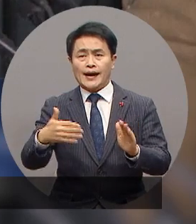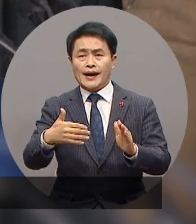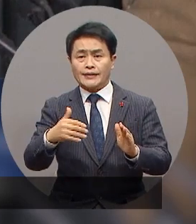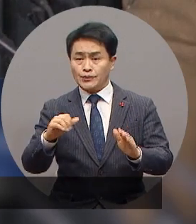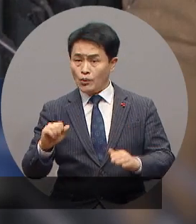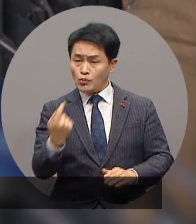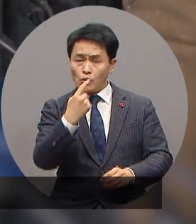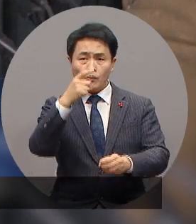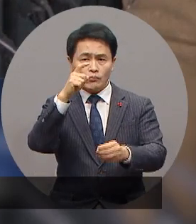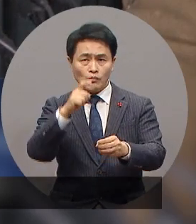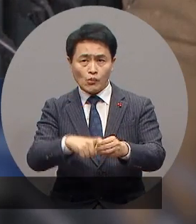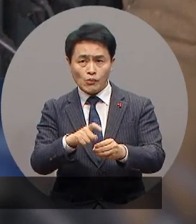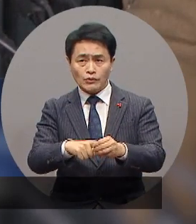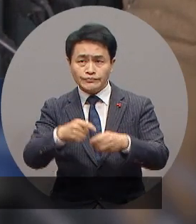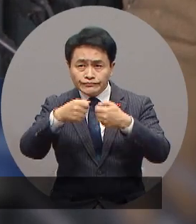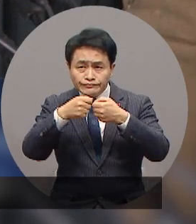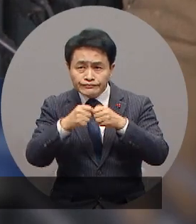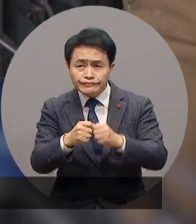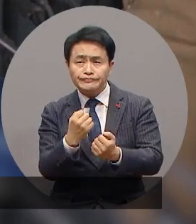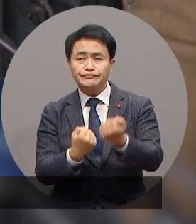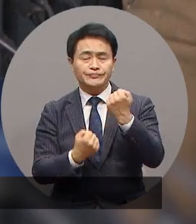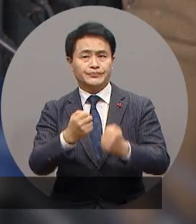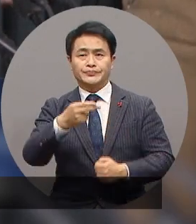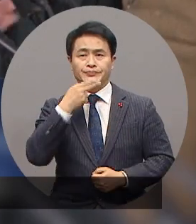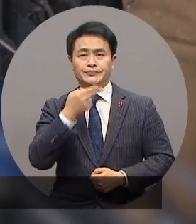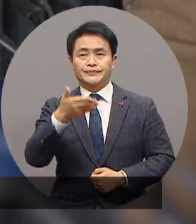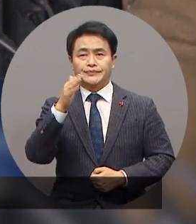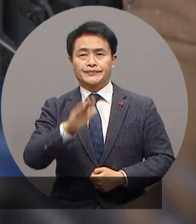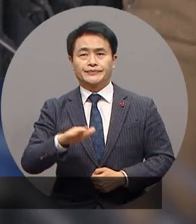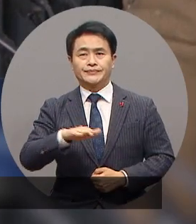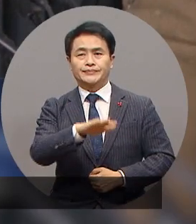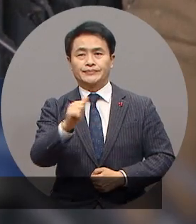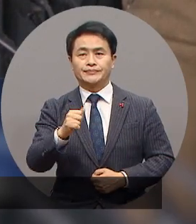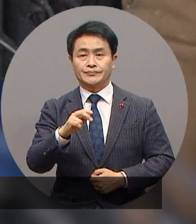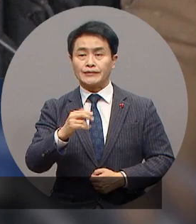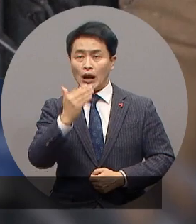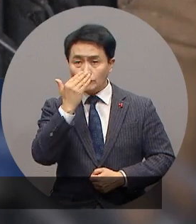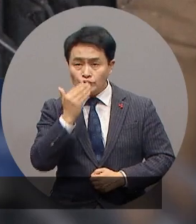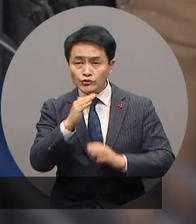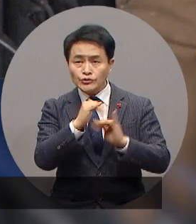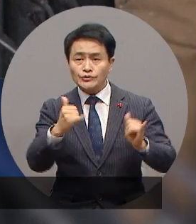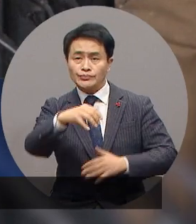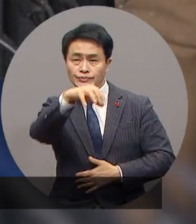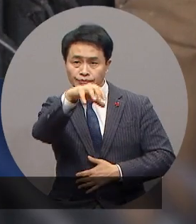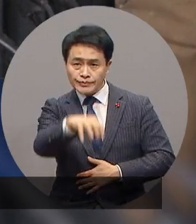jeg vil dog sige, selvfølgelig vil jeg være opmærksom på jødiske lokaliteter.